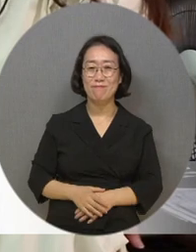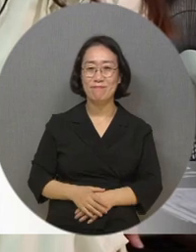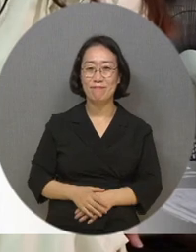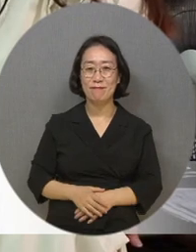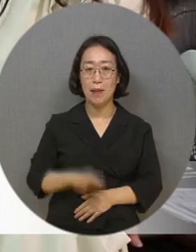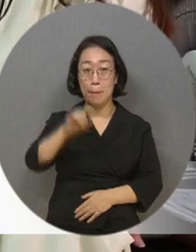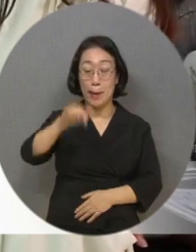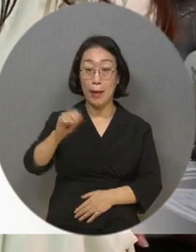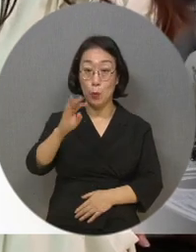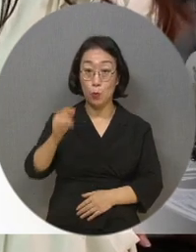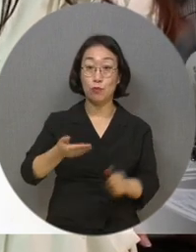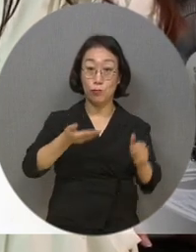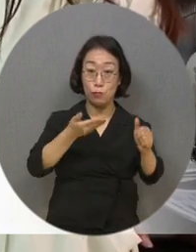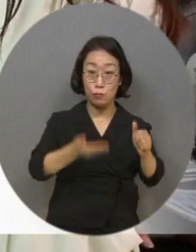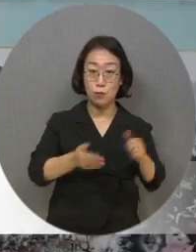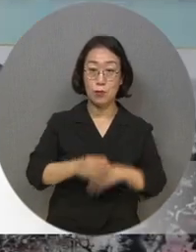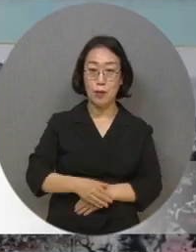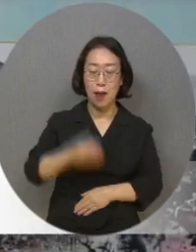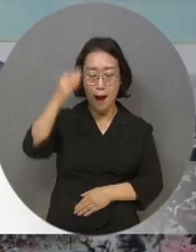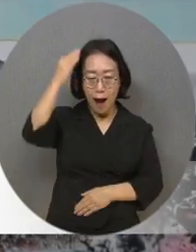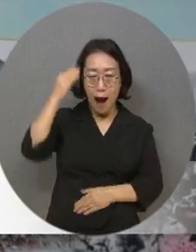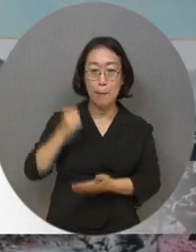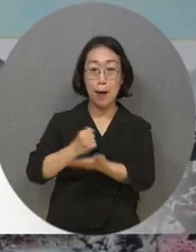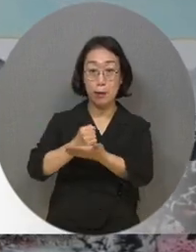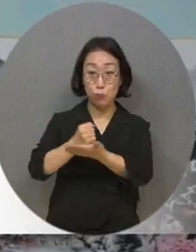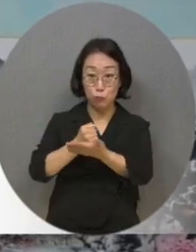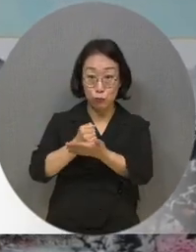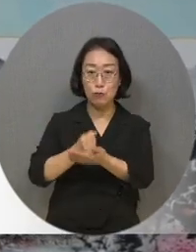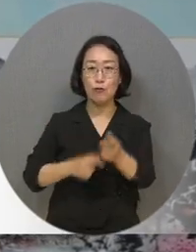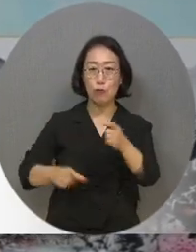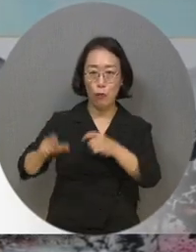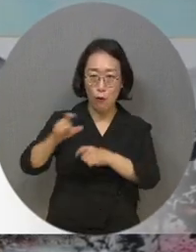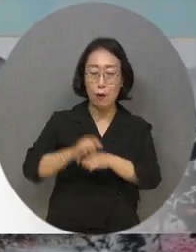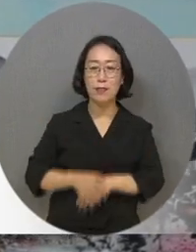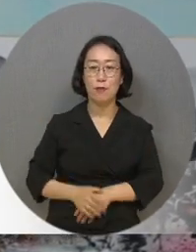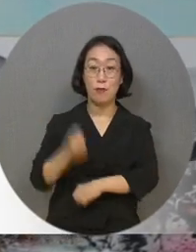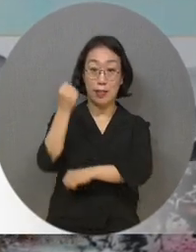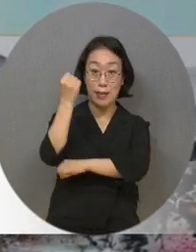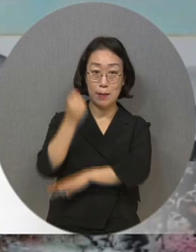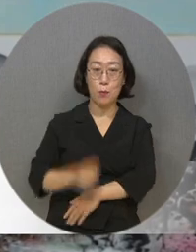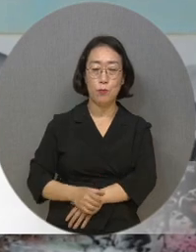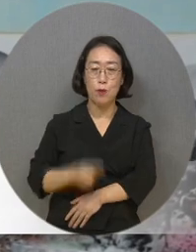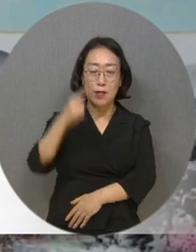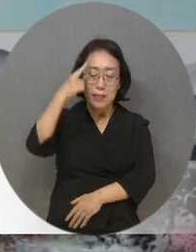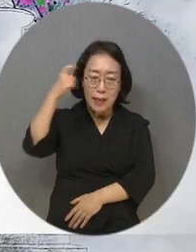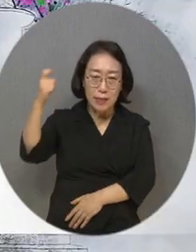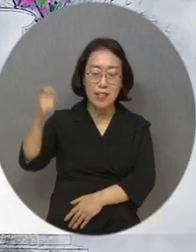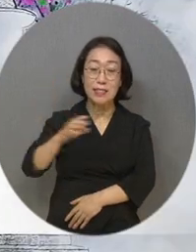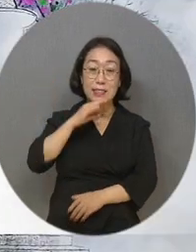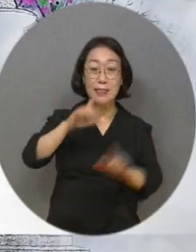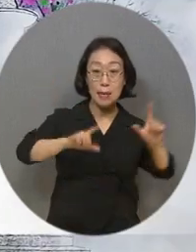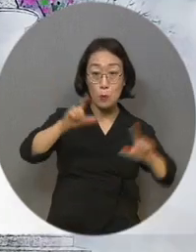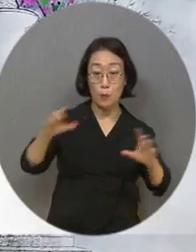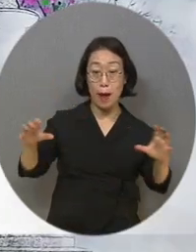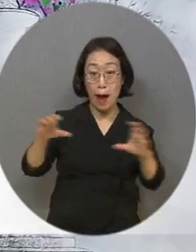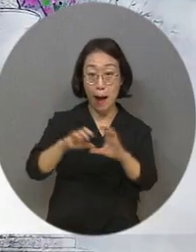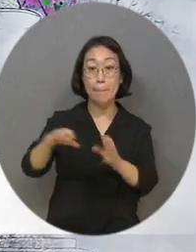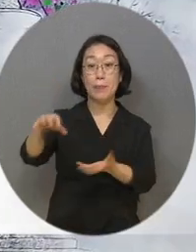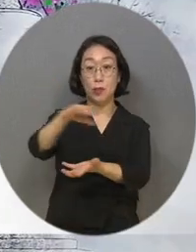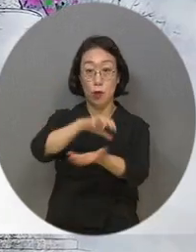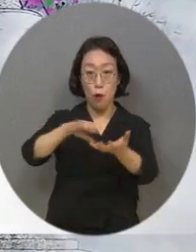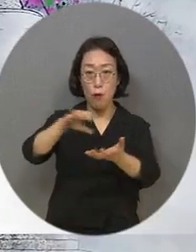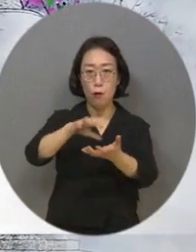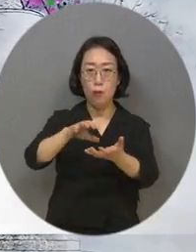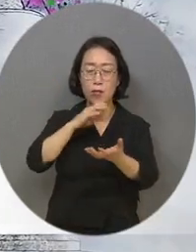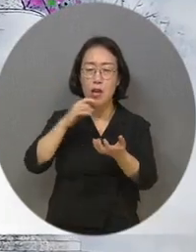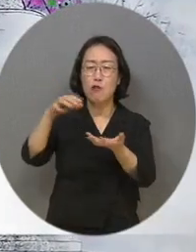백영훈 작가는 수묵화를 바탕으로 실경을 근간으로 하고 관념적 요소를 절충해 가장 핵심적인